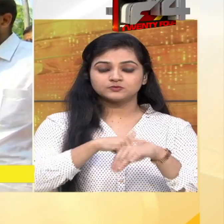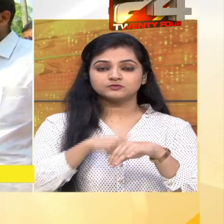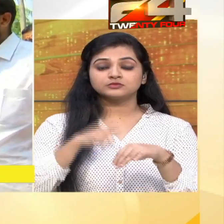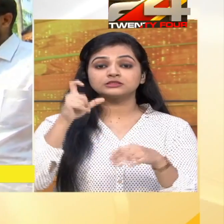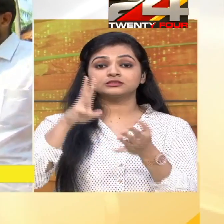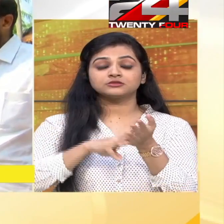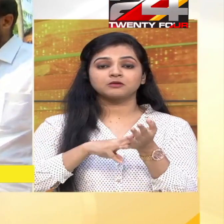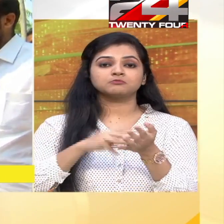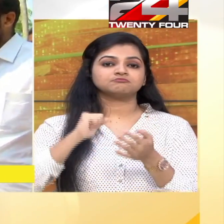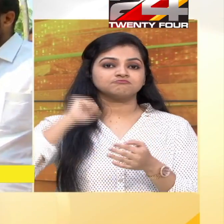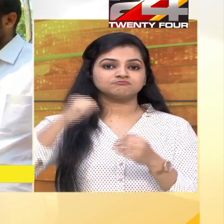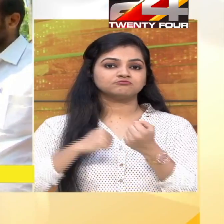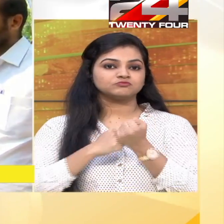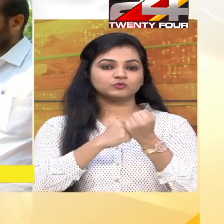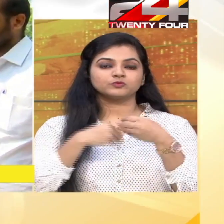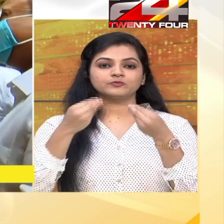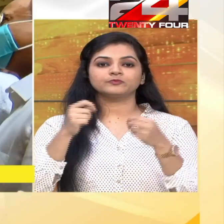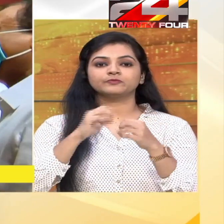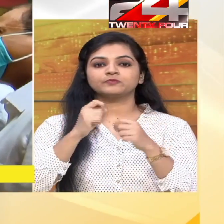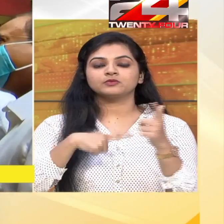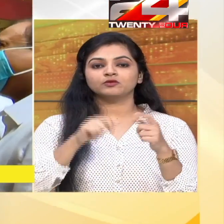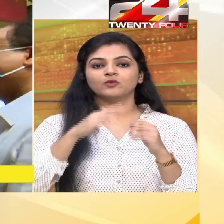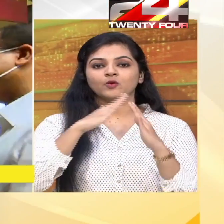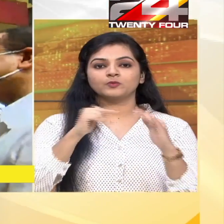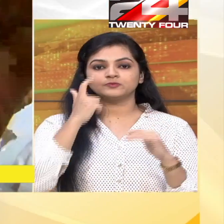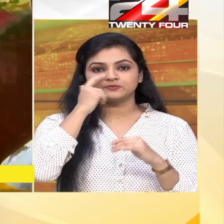ജയ് വിളിച്ച വീട്ടമ്മ രംഗത്ത് വരികയായിരുന്നു.